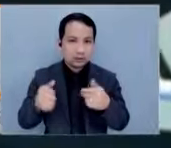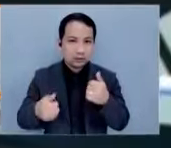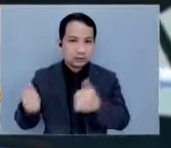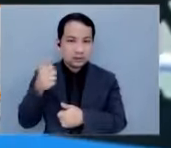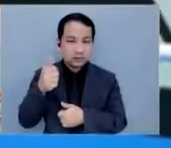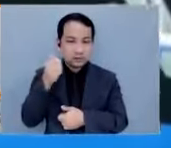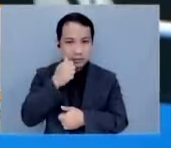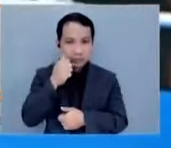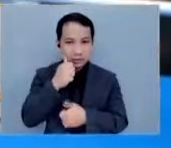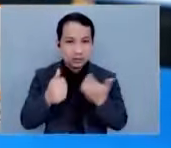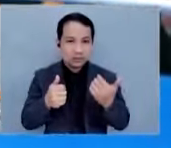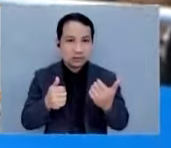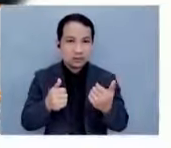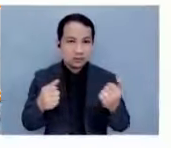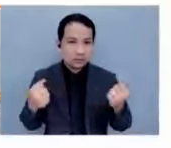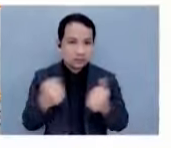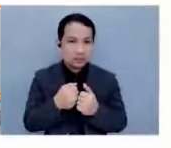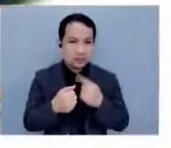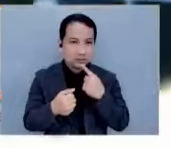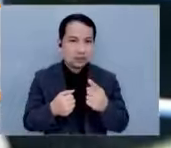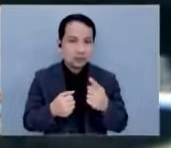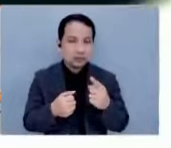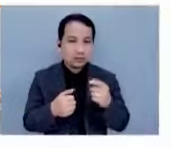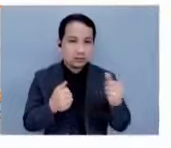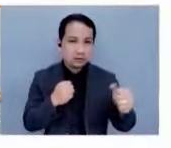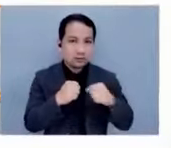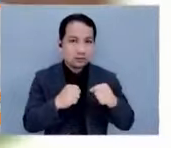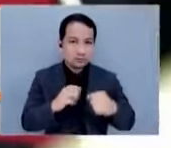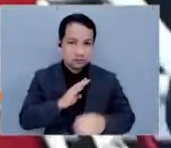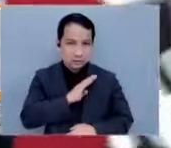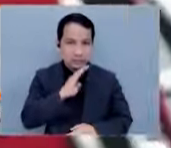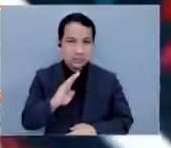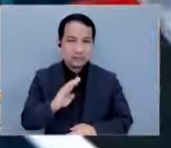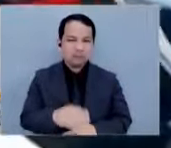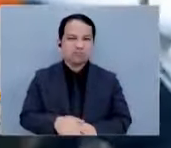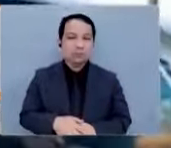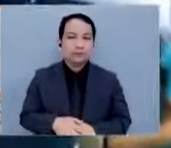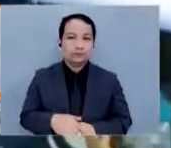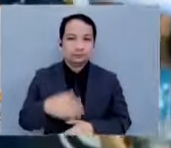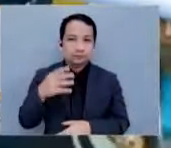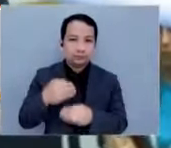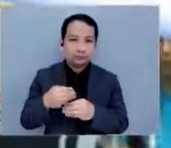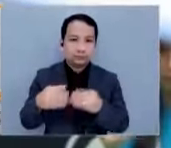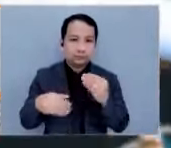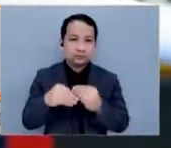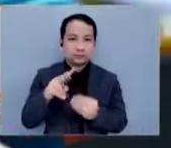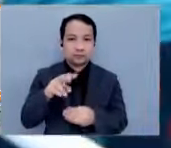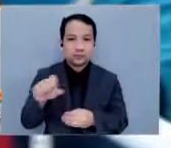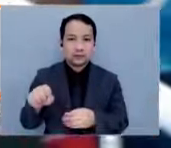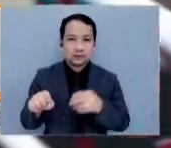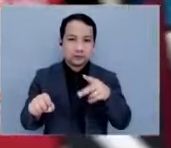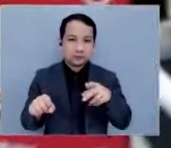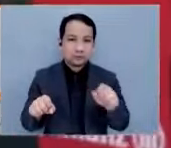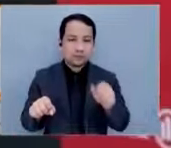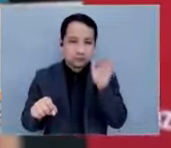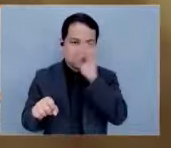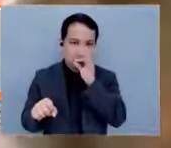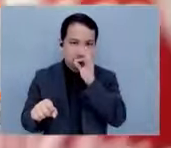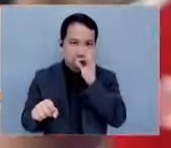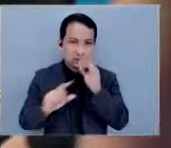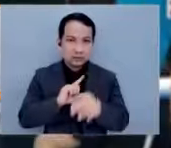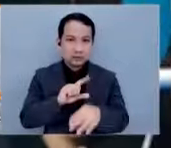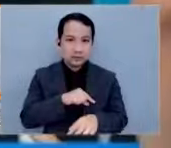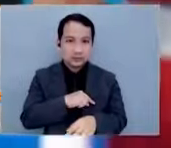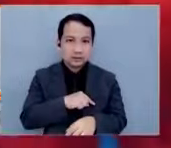at nagpakita ng matinding composure at tibay ng loob. Dagdag na si Petesio at Villegas sa lista ng mga Pinoy na qualified sa Paris